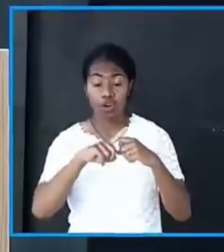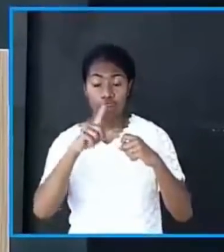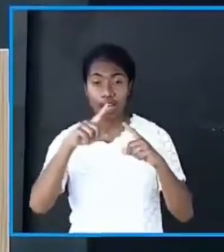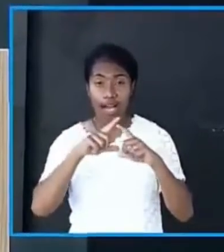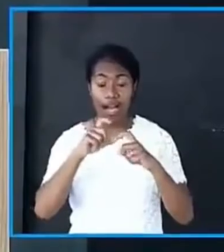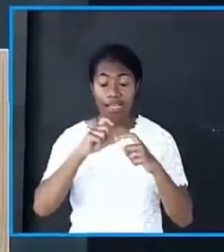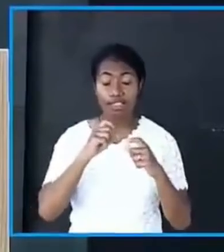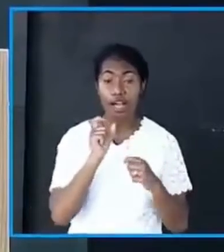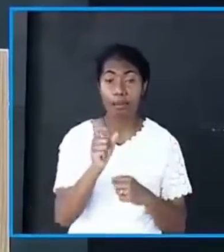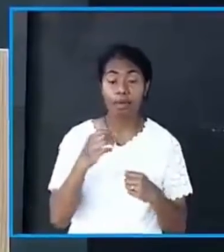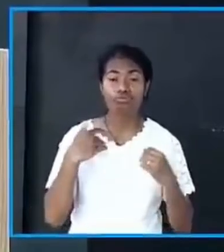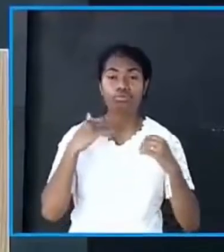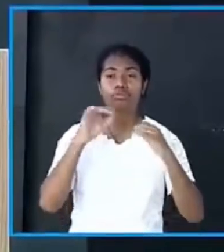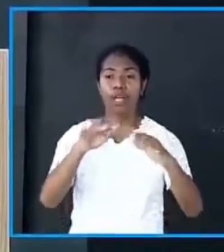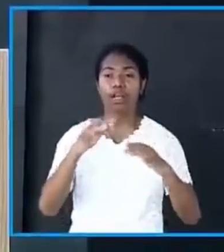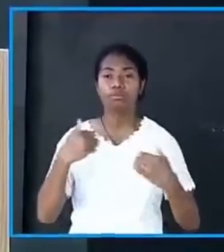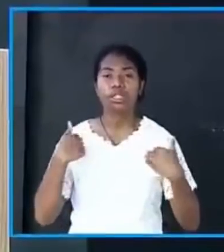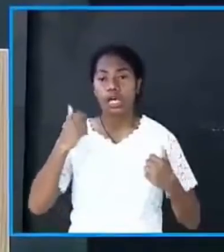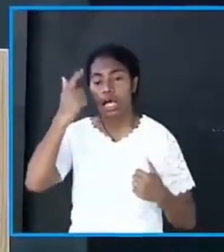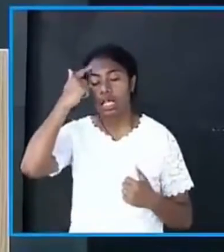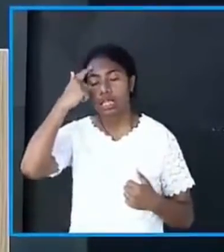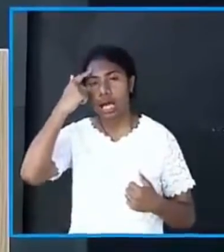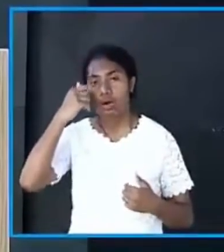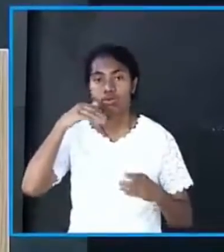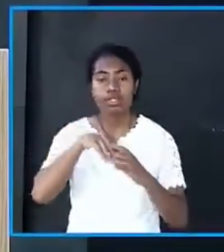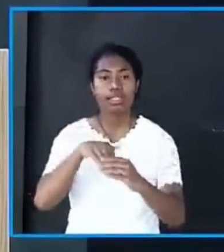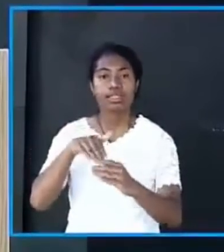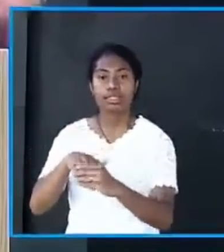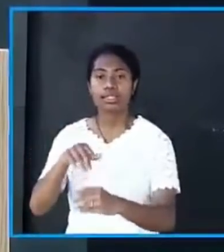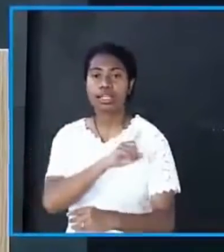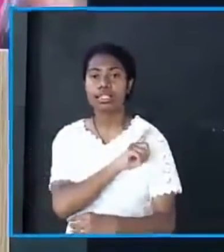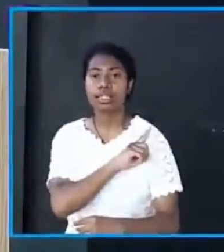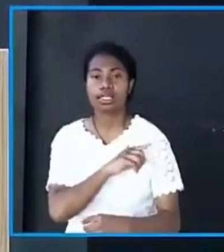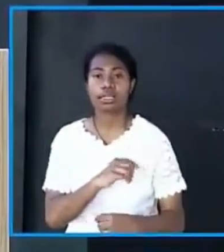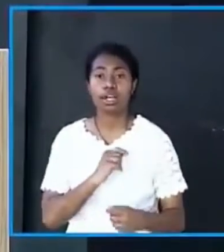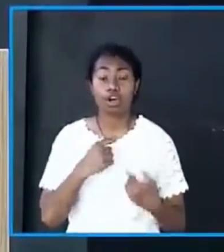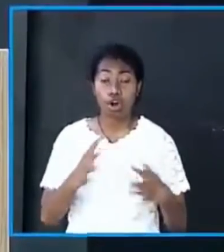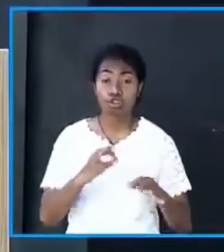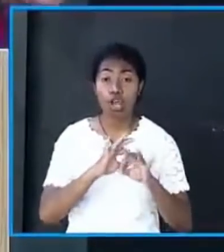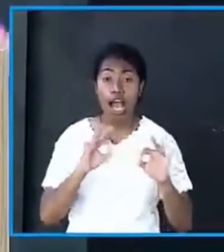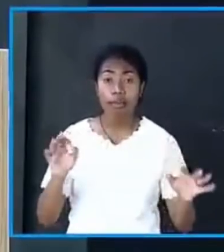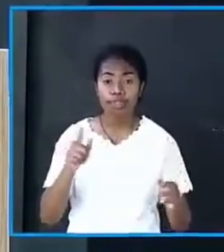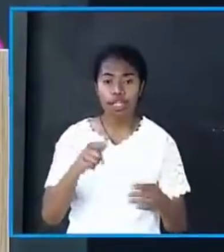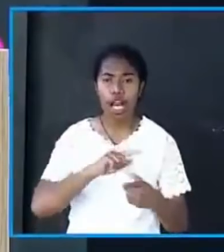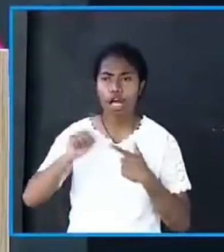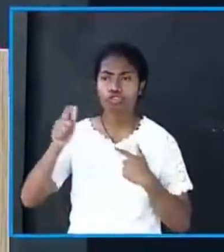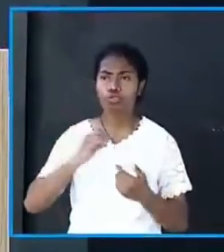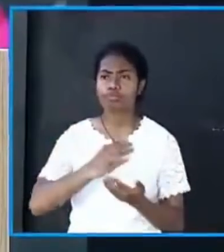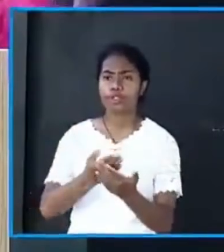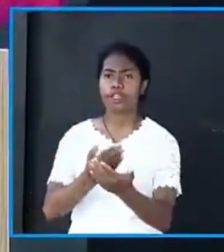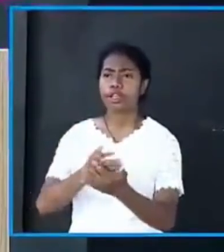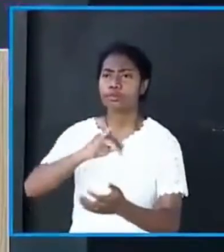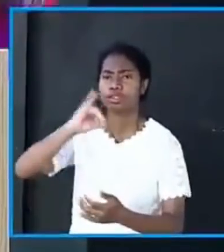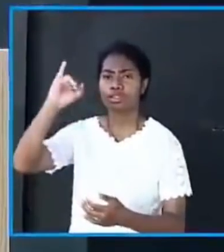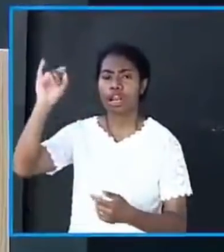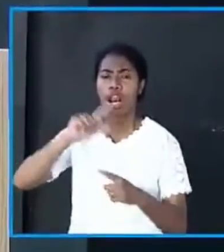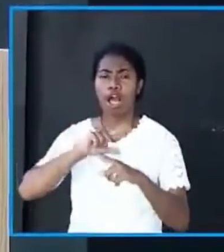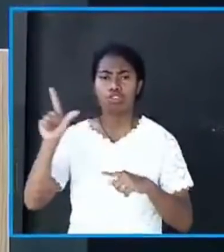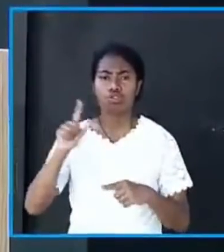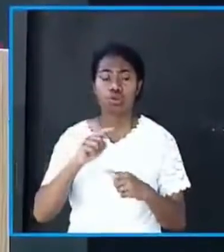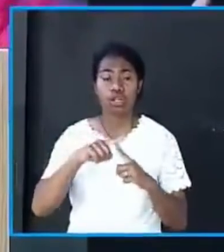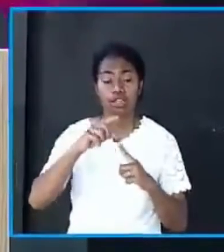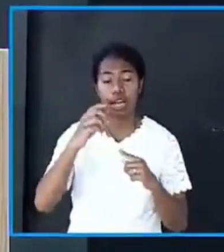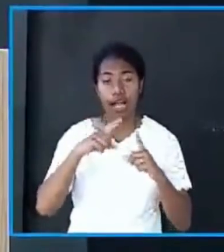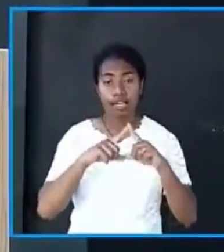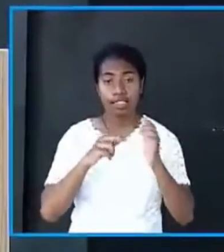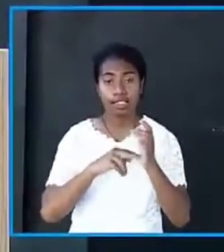diprogram semua begitu habis dia langsung kirim sinyalnya ke toko tertentu lakukan transaksi online lalu parahnya